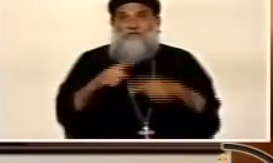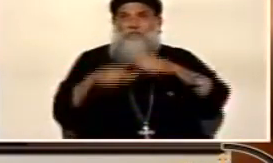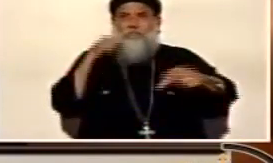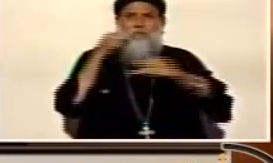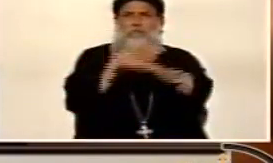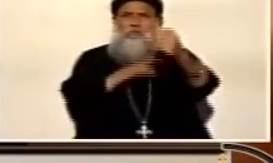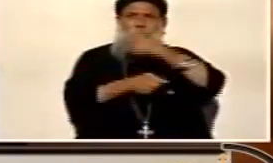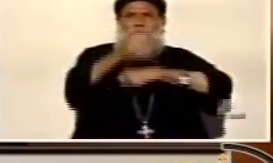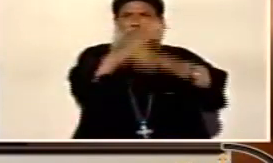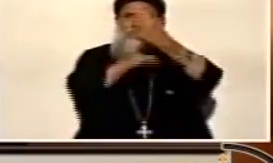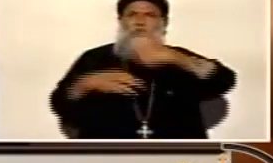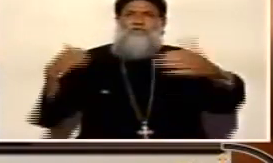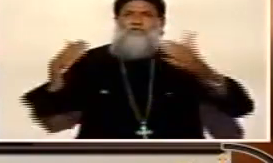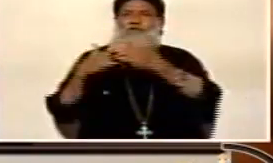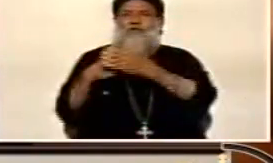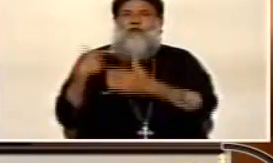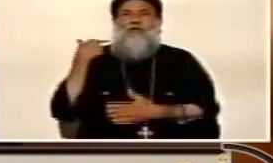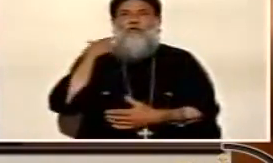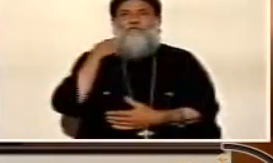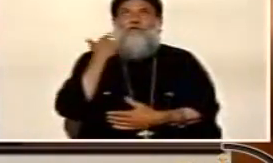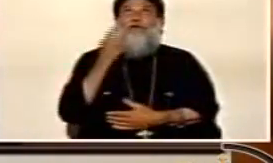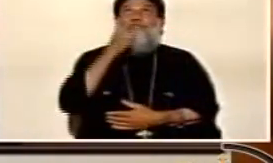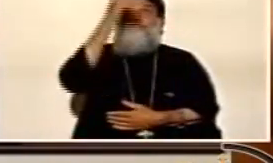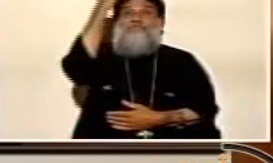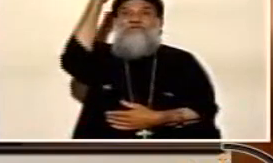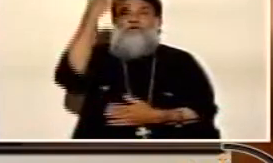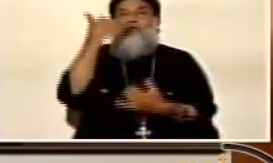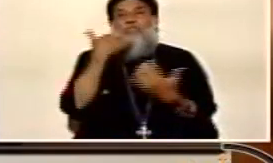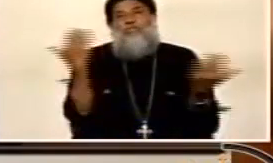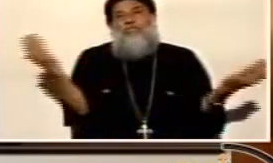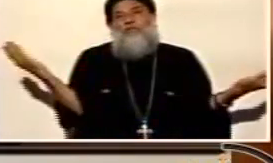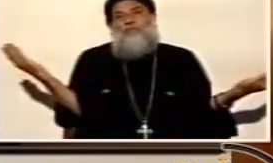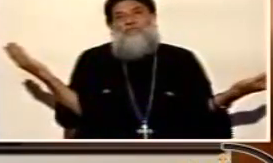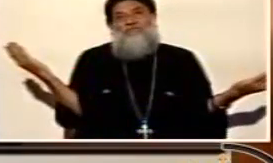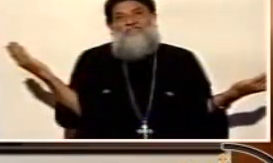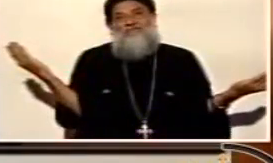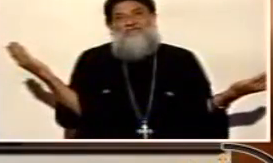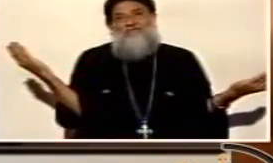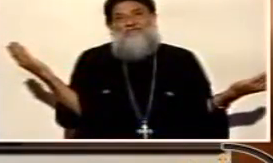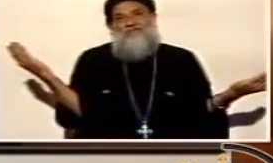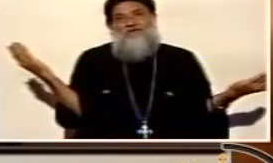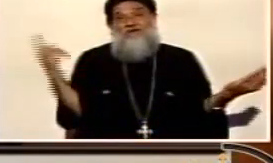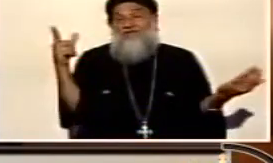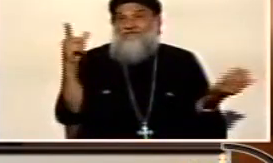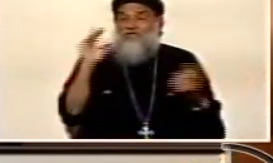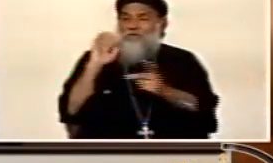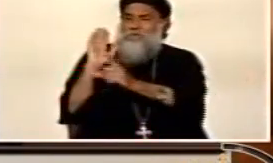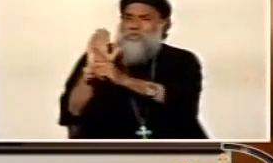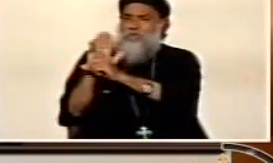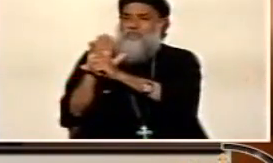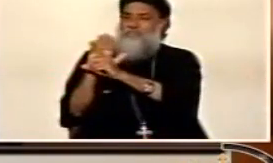يعني هو يتقبل الإيذاء لكن ما يبقاش مصدر إيذاء.